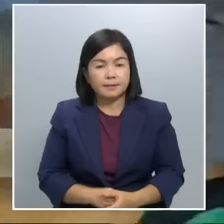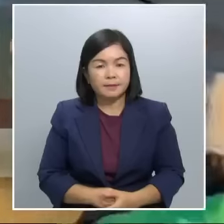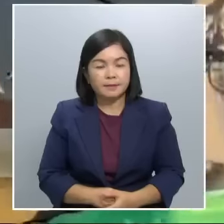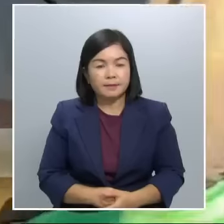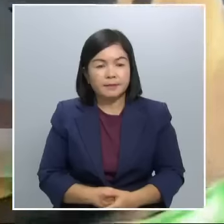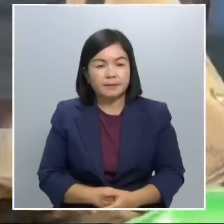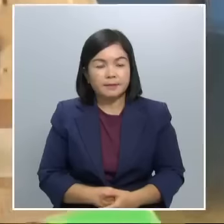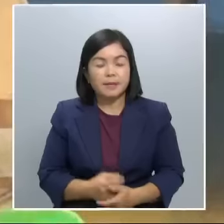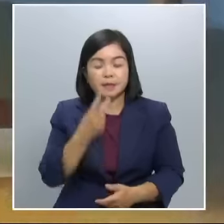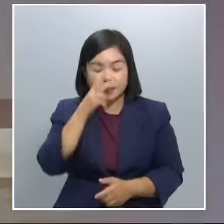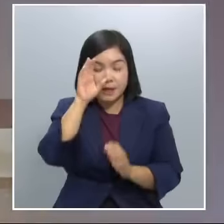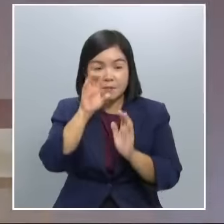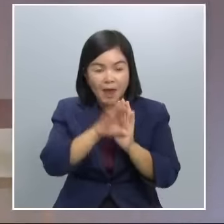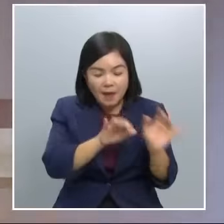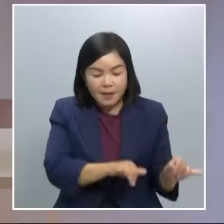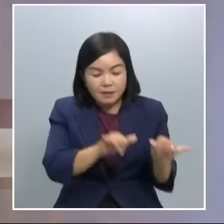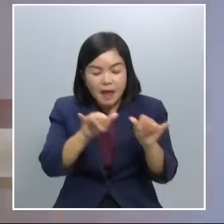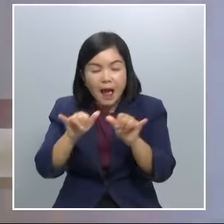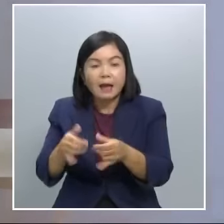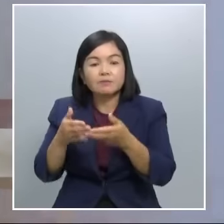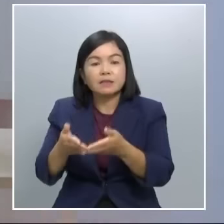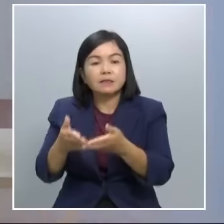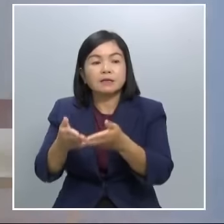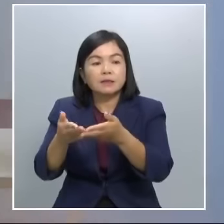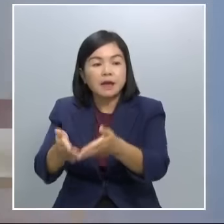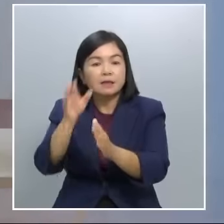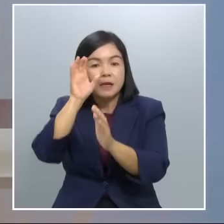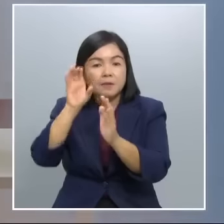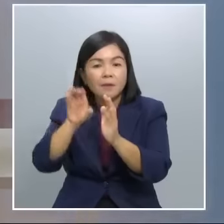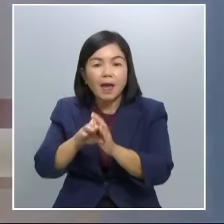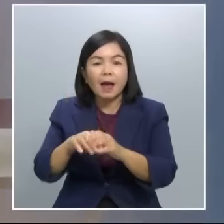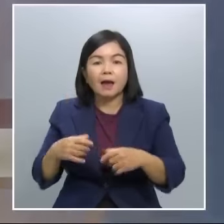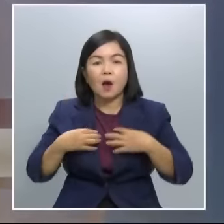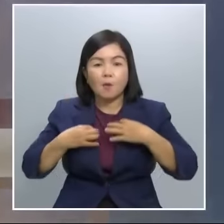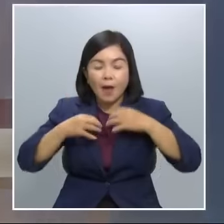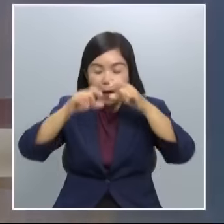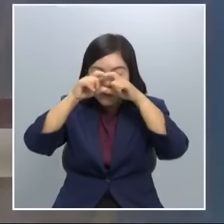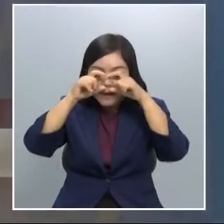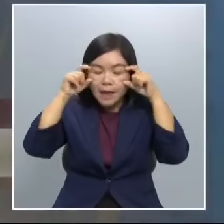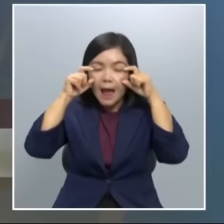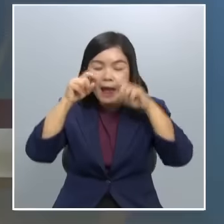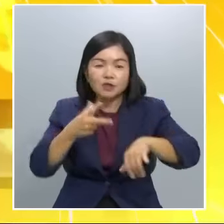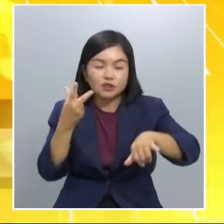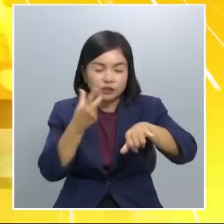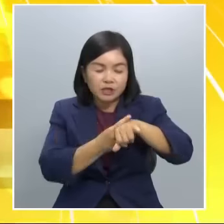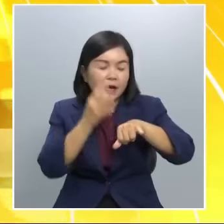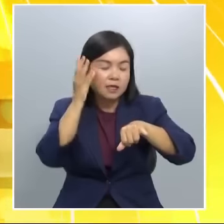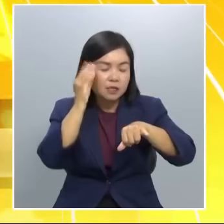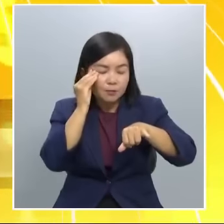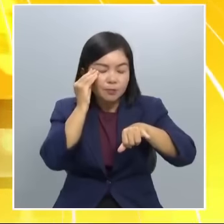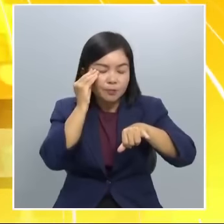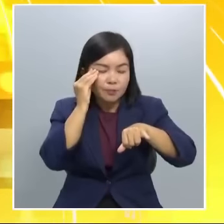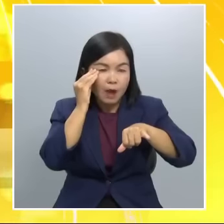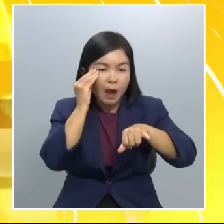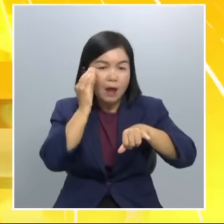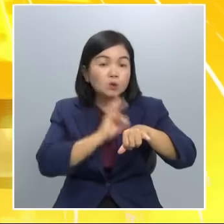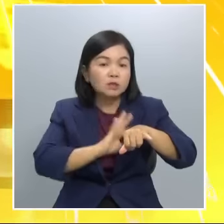เนี่ยเอาขึ้นเรือไปเอาผ้าปิดตามันแล้วมันสลบอยู่ใช่ไหม ค ่ ะ นี่ต้องลำบ